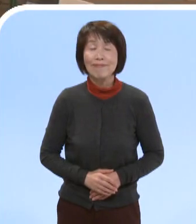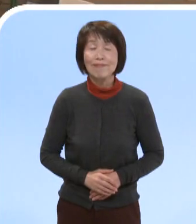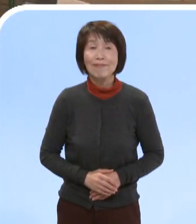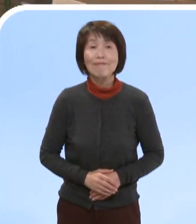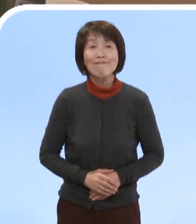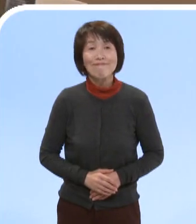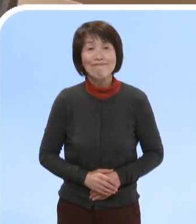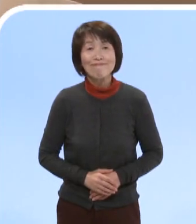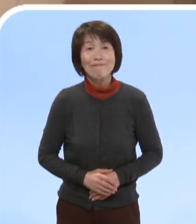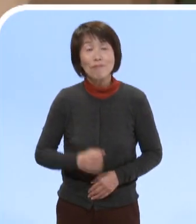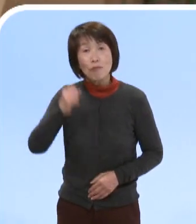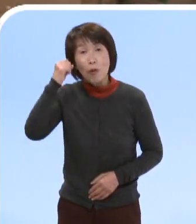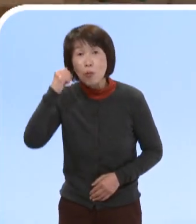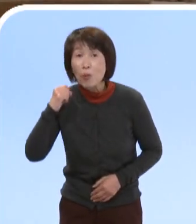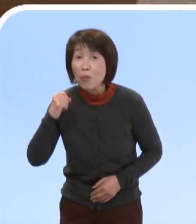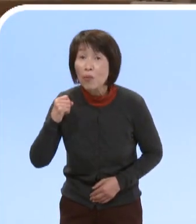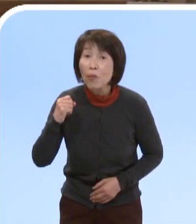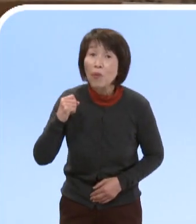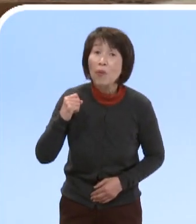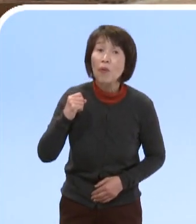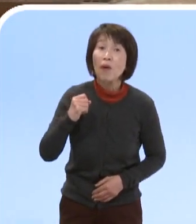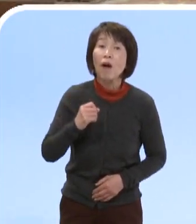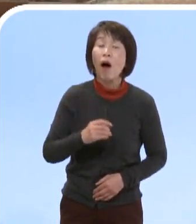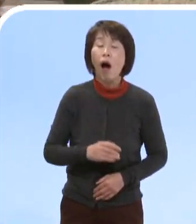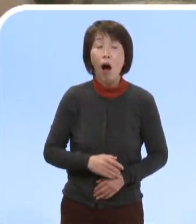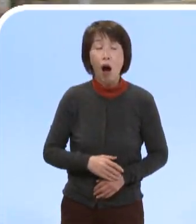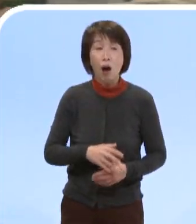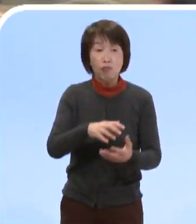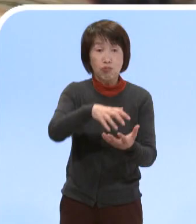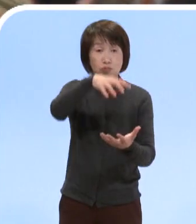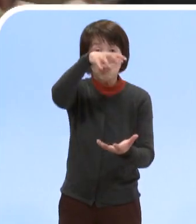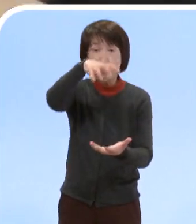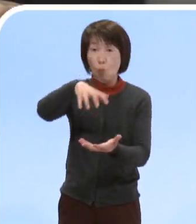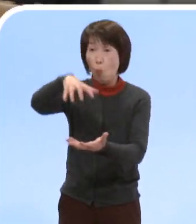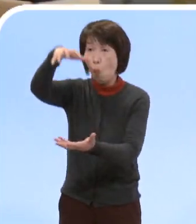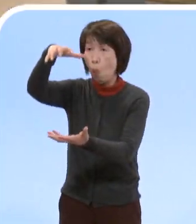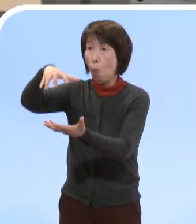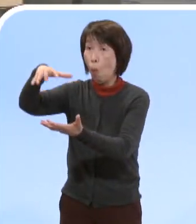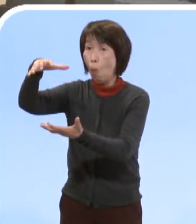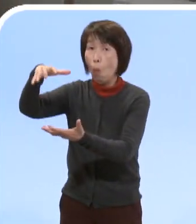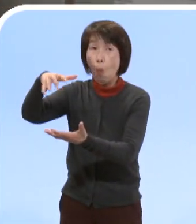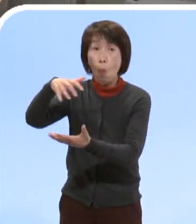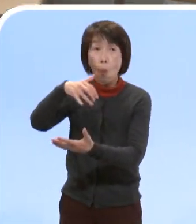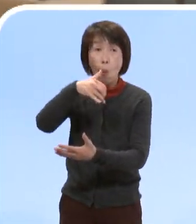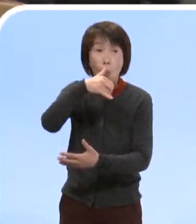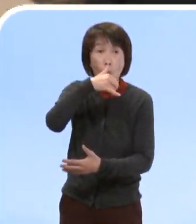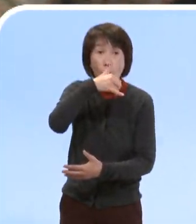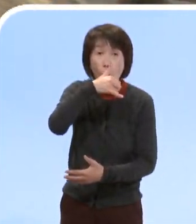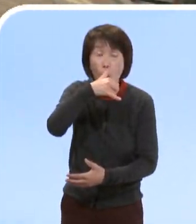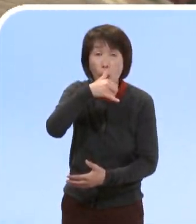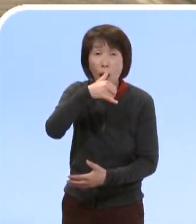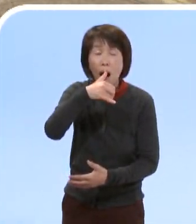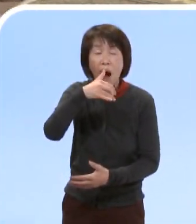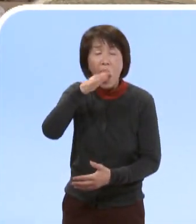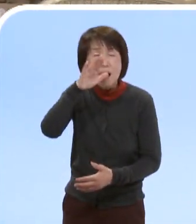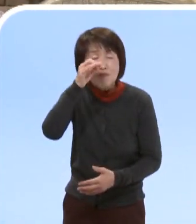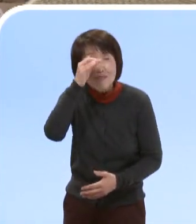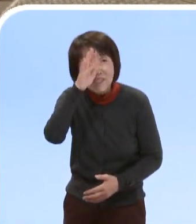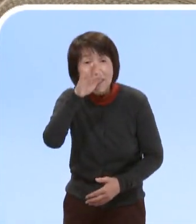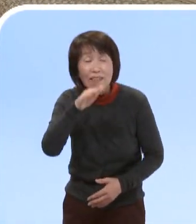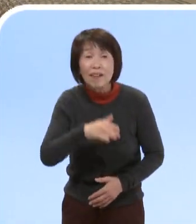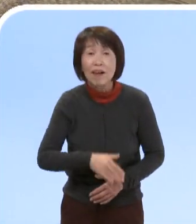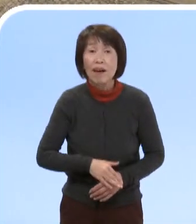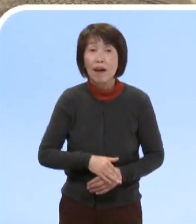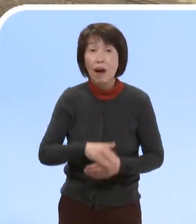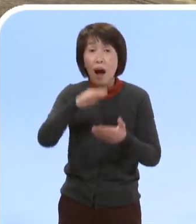失礼します。うわ、いっぱい段ボールありますね。すいません、作業中失礼